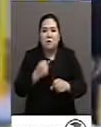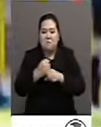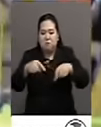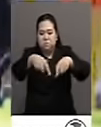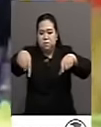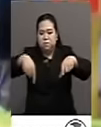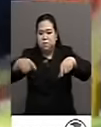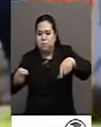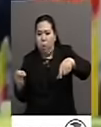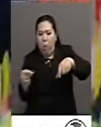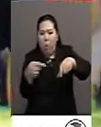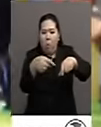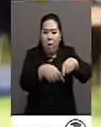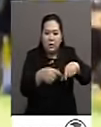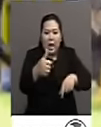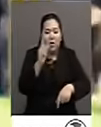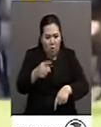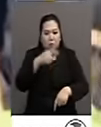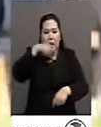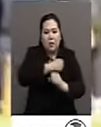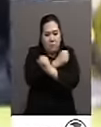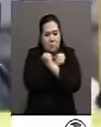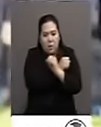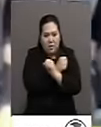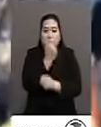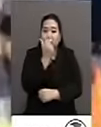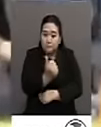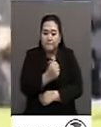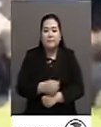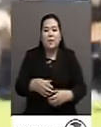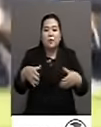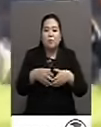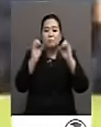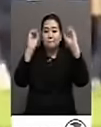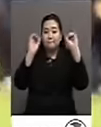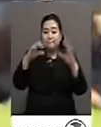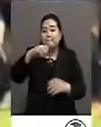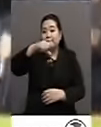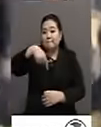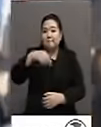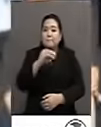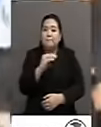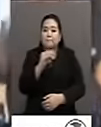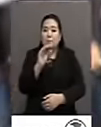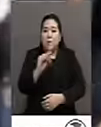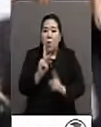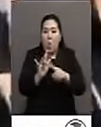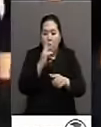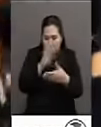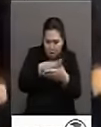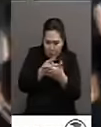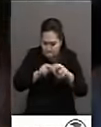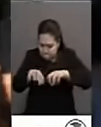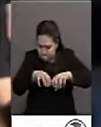ทษซึ่งตรงนี้เนี่ยเราจะต้องป้องกันให้ได้นะครับแน่นอนว่าซิโก้ติดตามข้อมูลมาโดยตลอดเพื่อใช้ในการวางหมากในเกมที่จะเ